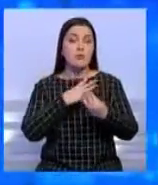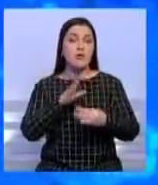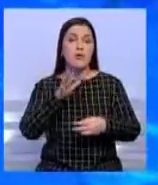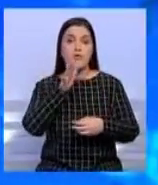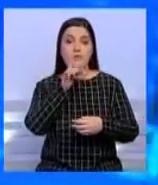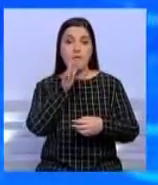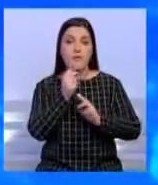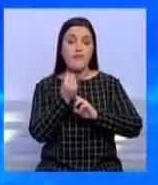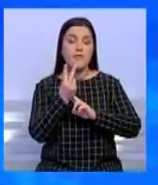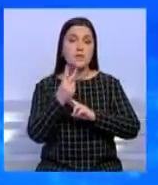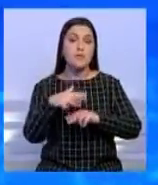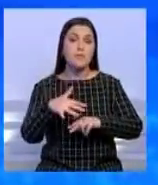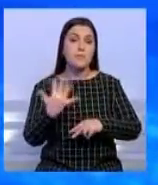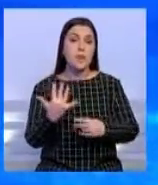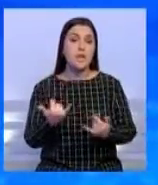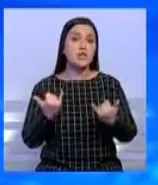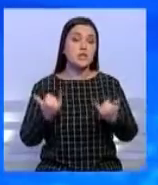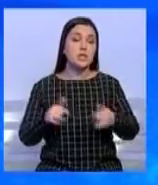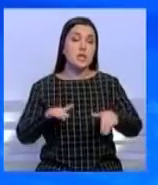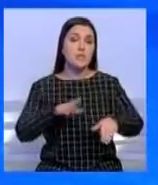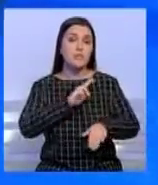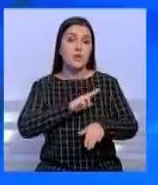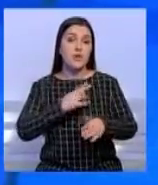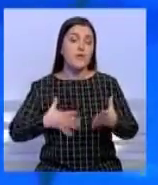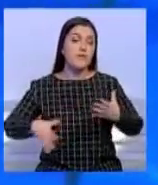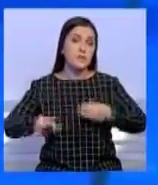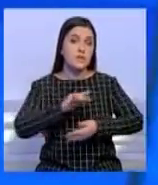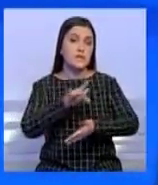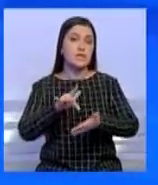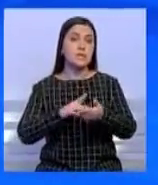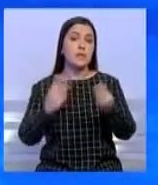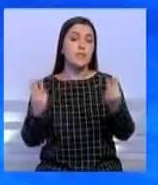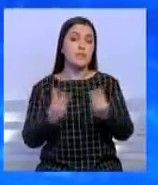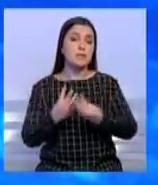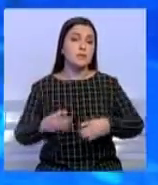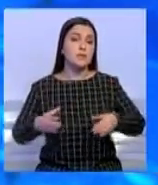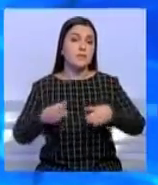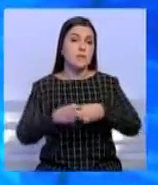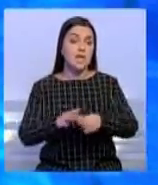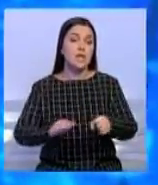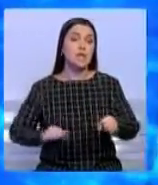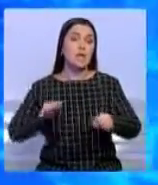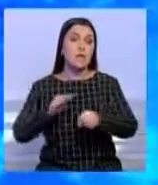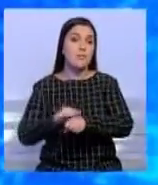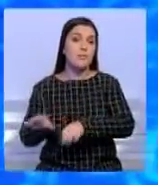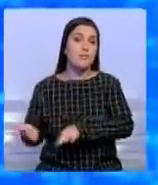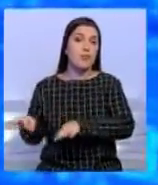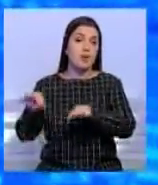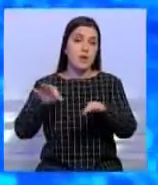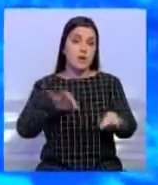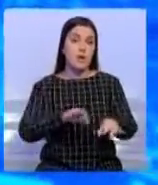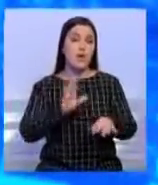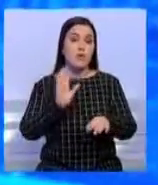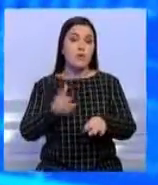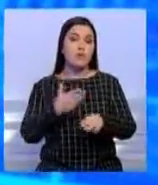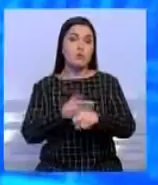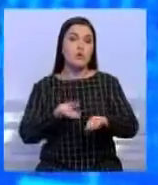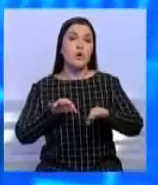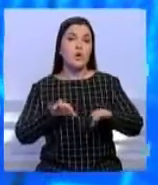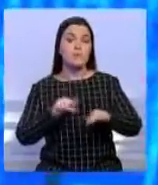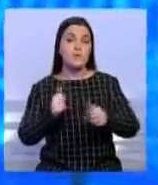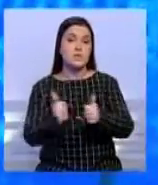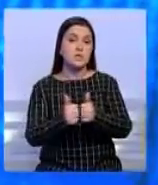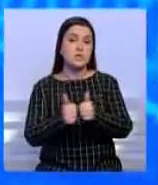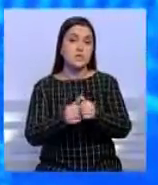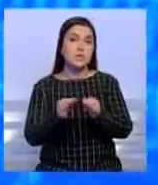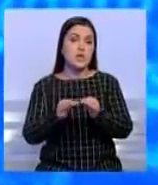областного ЧС поступило в 12:55. Сейчас на месте работают все городские пожарные подразделения. Дополнительно стягиваются противопожарные